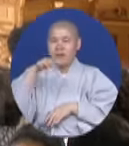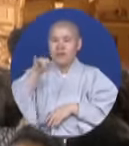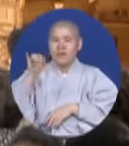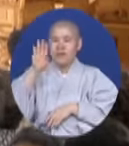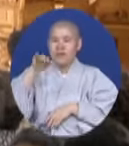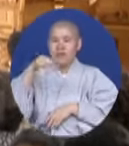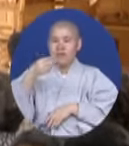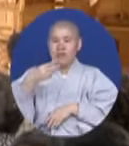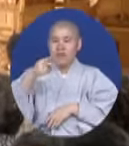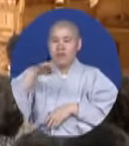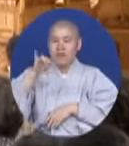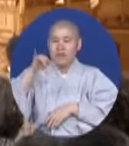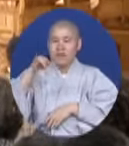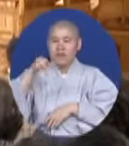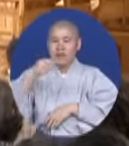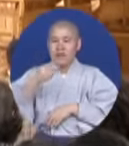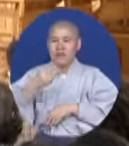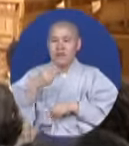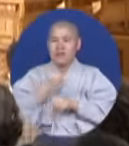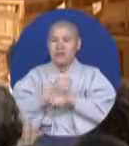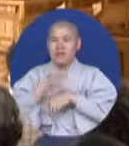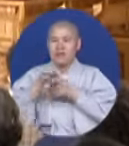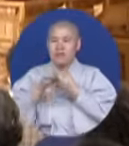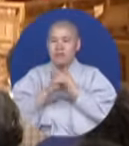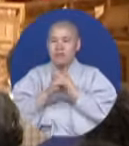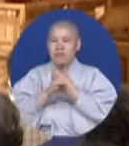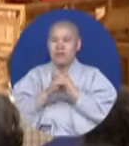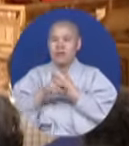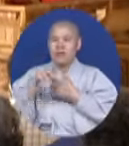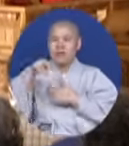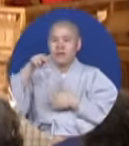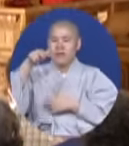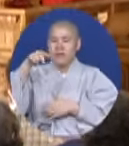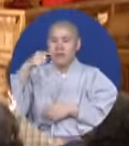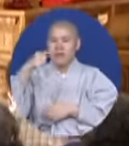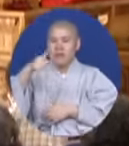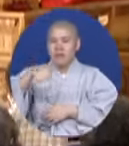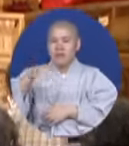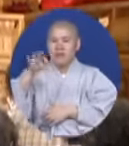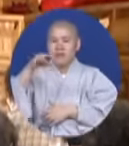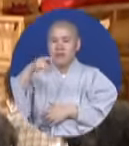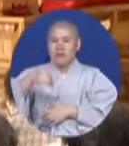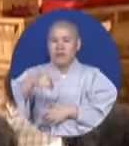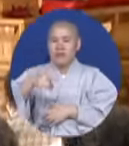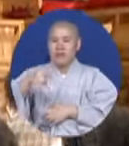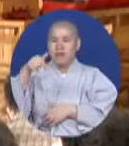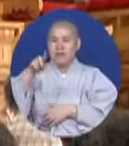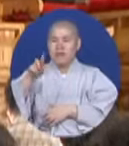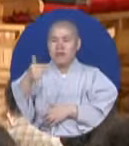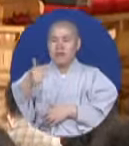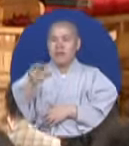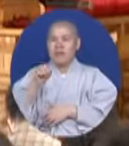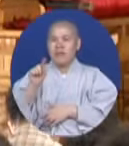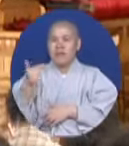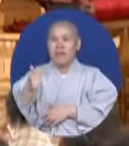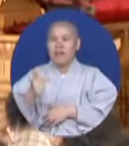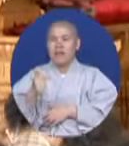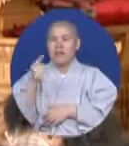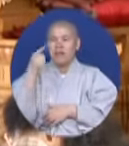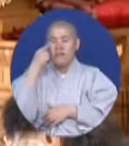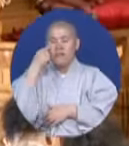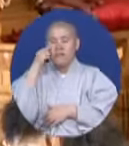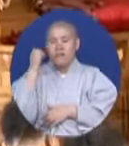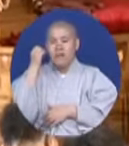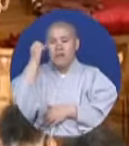즉의 견한이라 눈을 잃어버리지 않았다라는 걸 알게 되면 바로 눈을 보는 것이다.